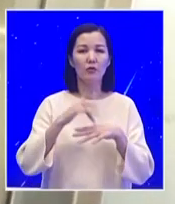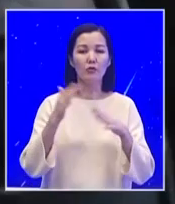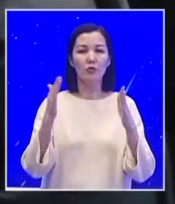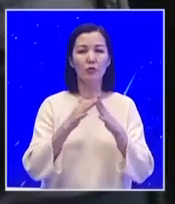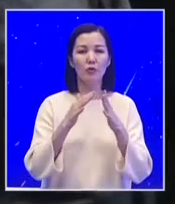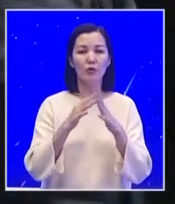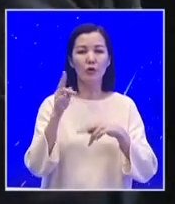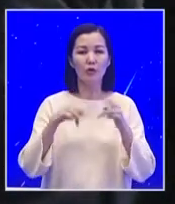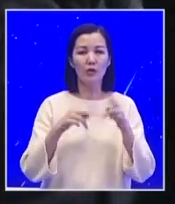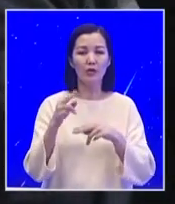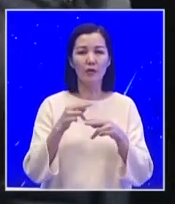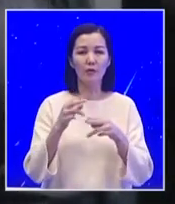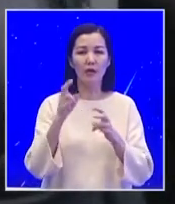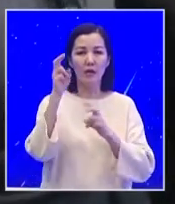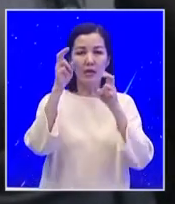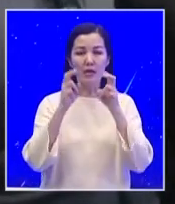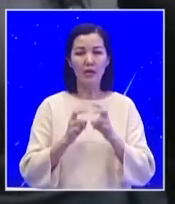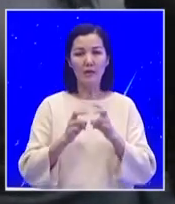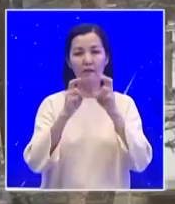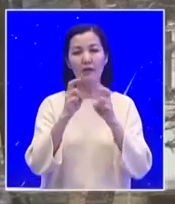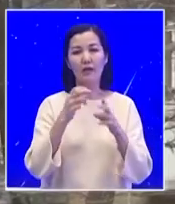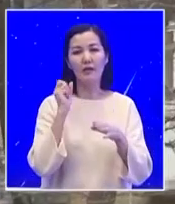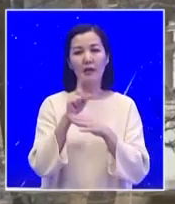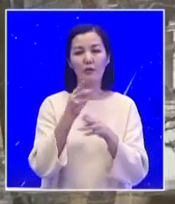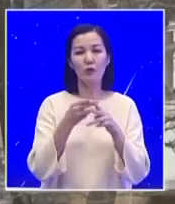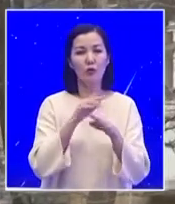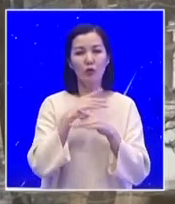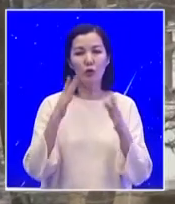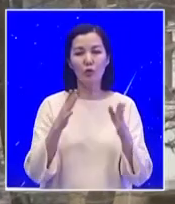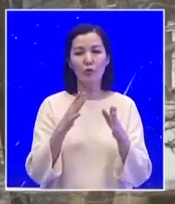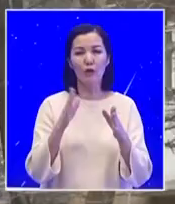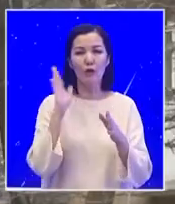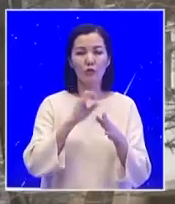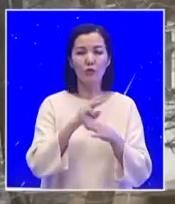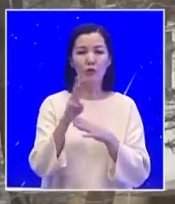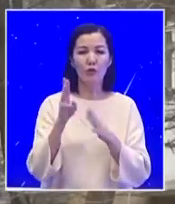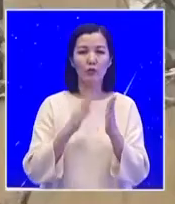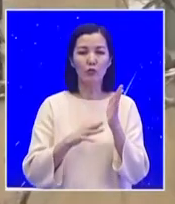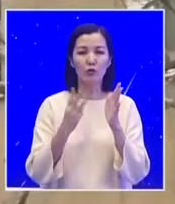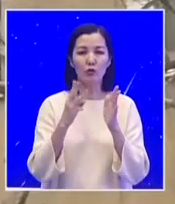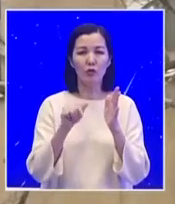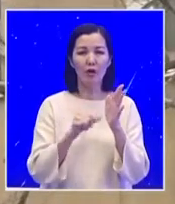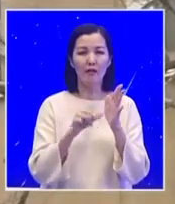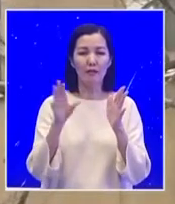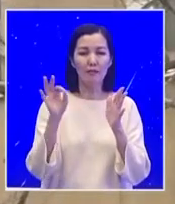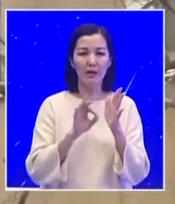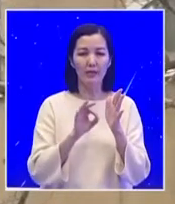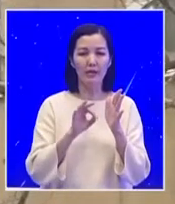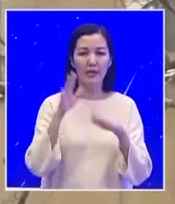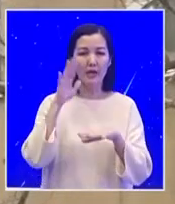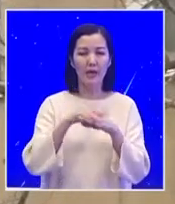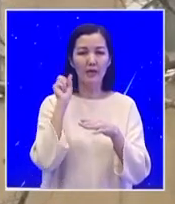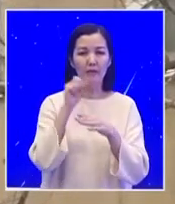жатқандықтан өнімдерімізге тапсыр салып жатырмыз. Ауданда ауыз сумен қамту 93,6%. Облыс әкімі нұсқау бергелі көп